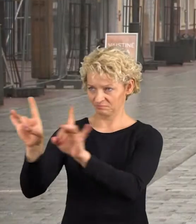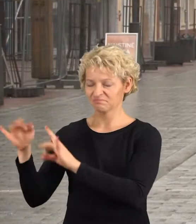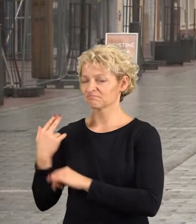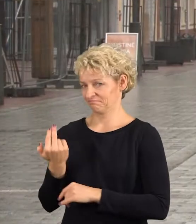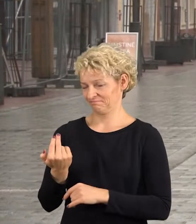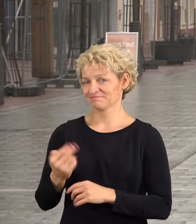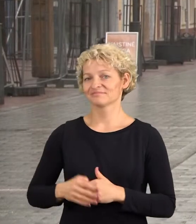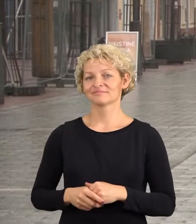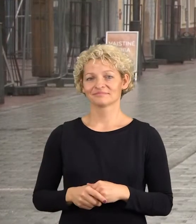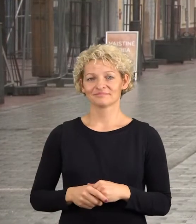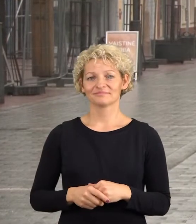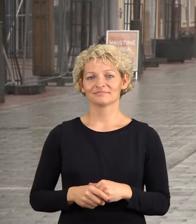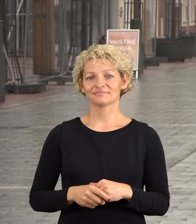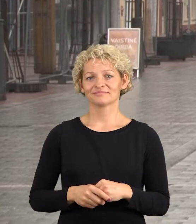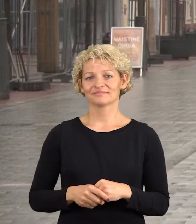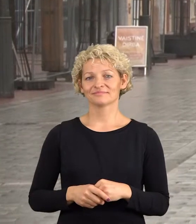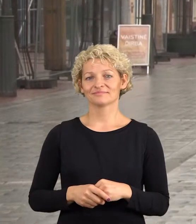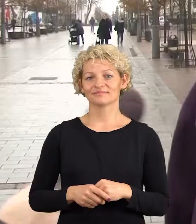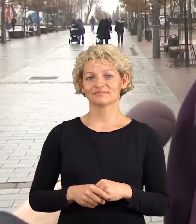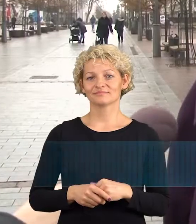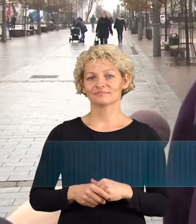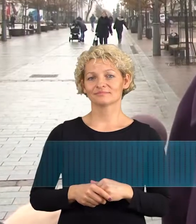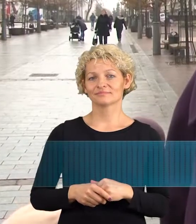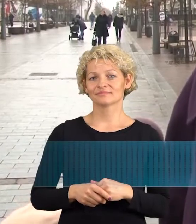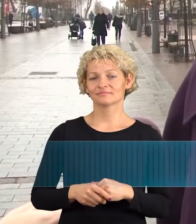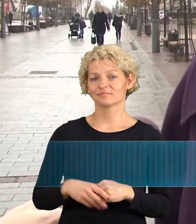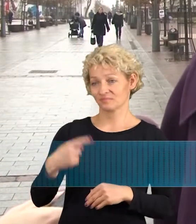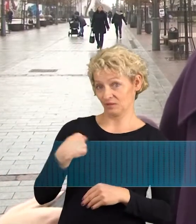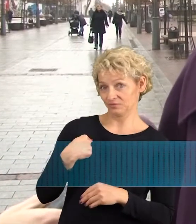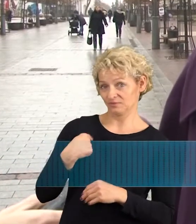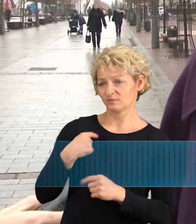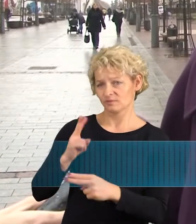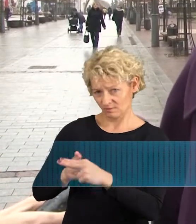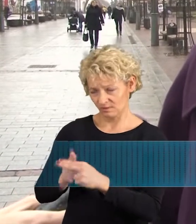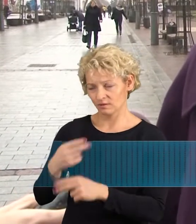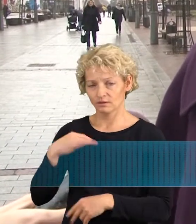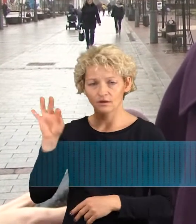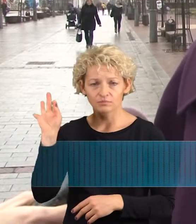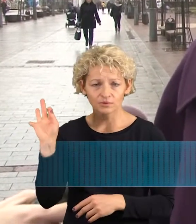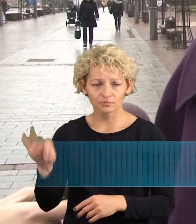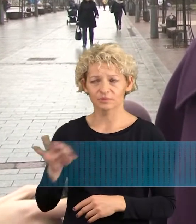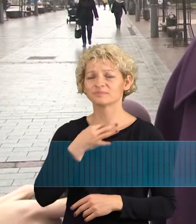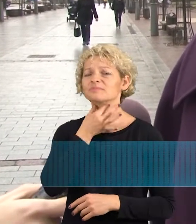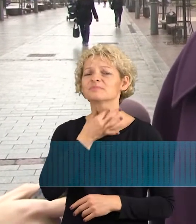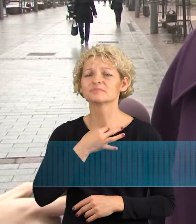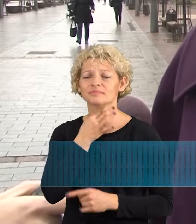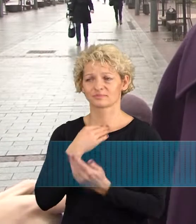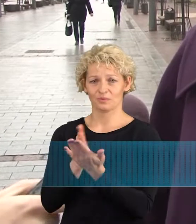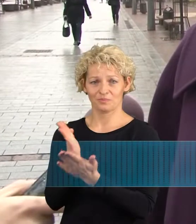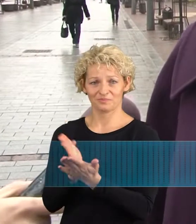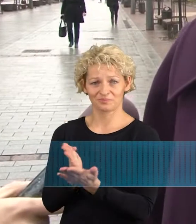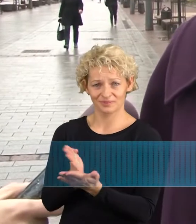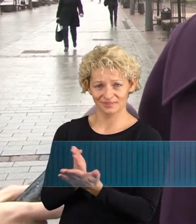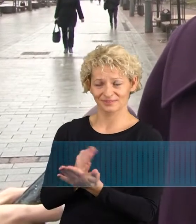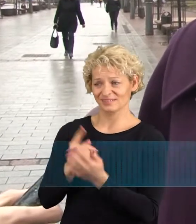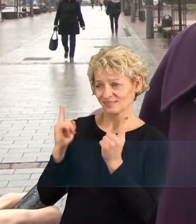tarpu kiti, kad jokios ligos jiems nebaisos. Tarp kitko sergu dažnokai, kadangi taip skaitau, kadangi neoperuota, neturiu tokio